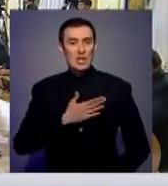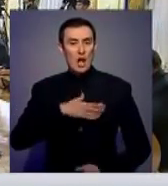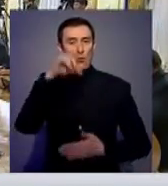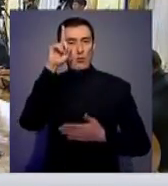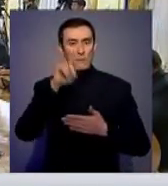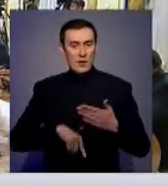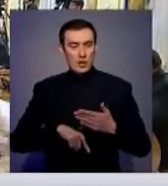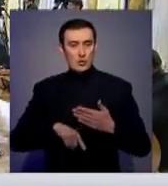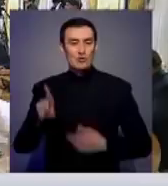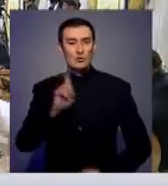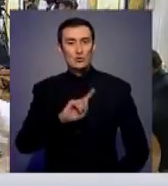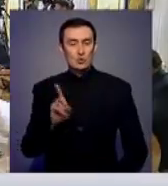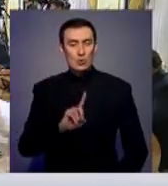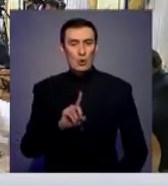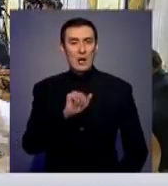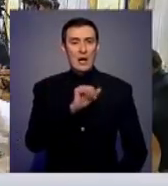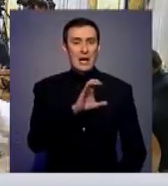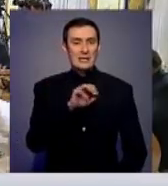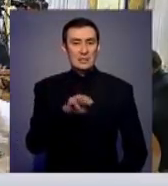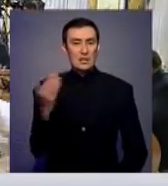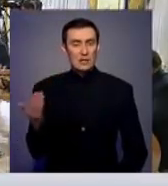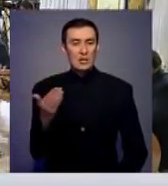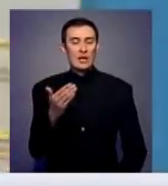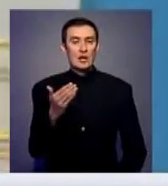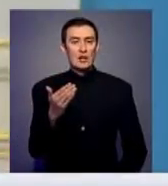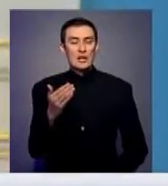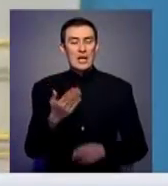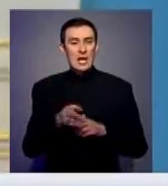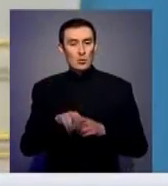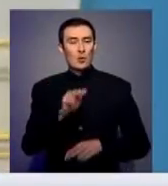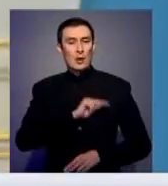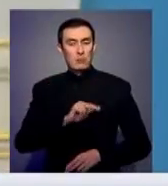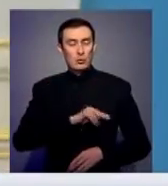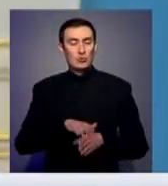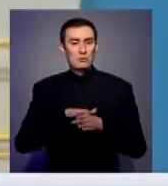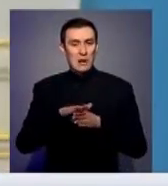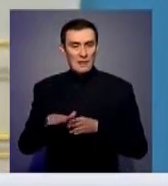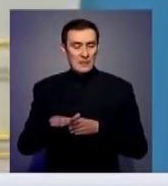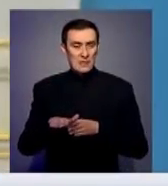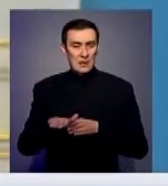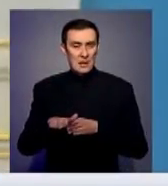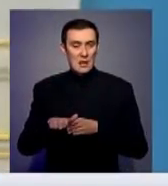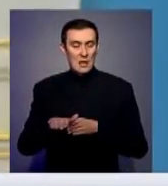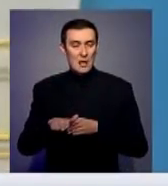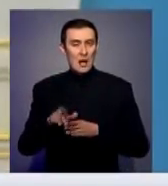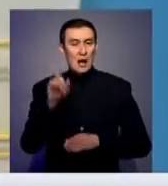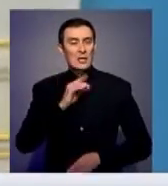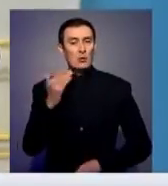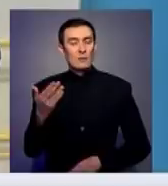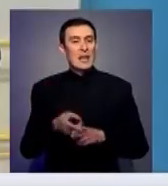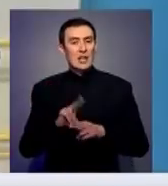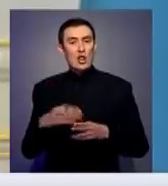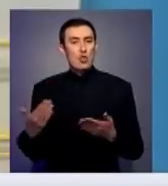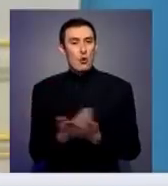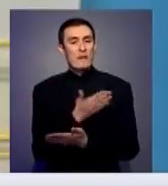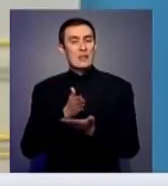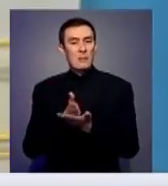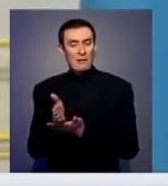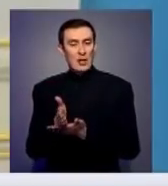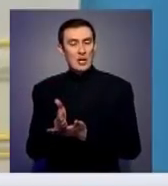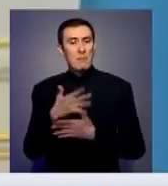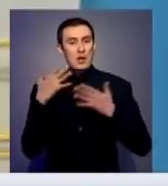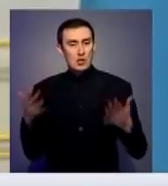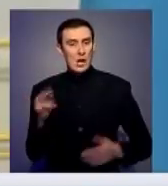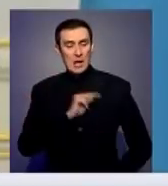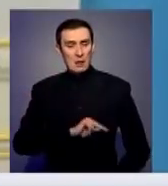уверен, что Асет Валентаевич с этой работой справится, хотя для него это новое направление, большое